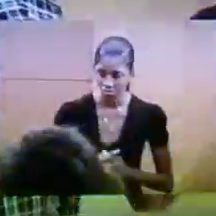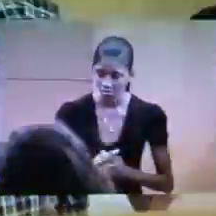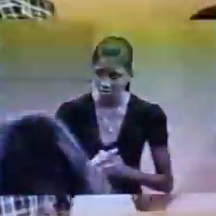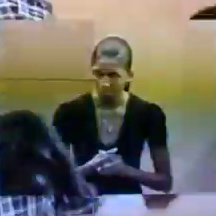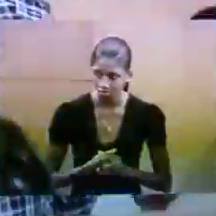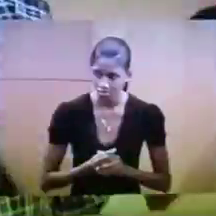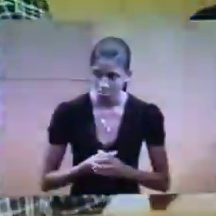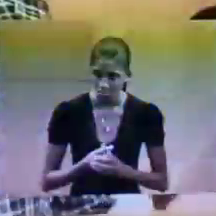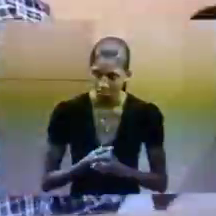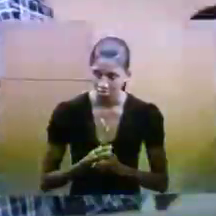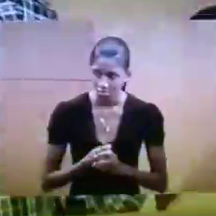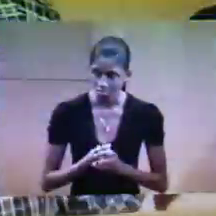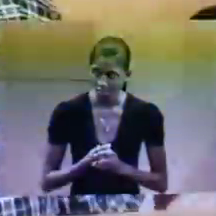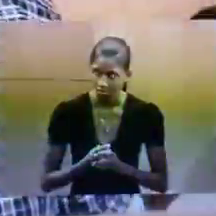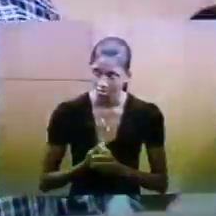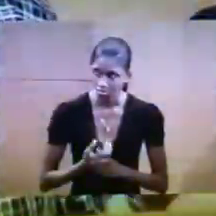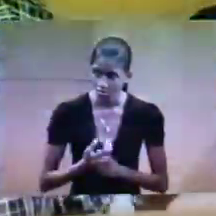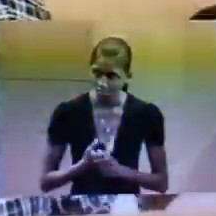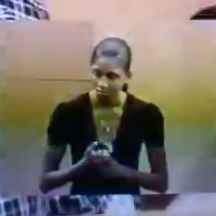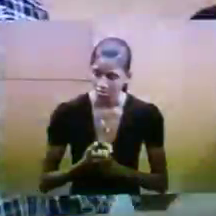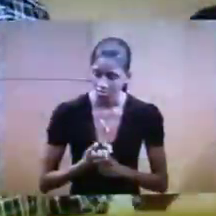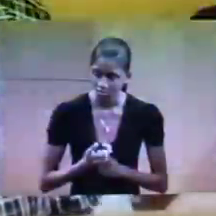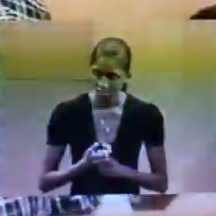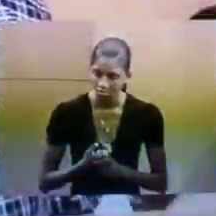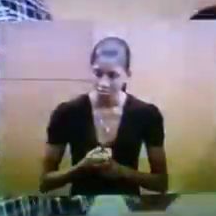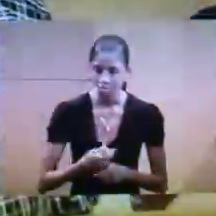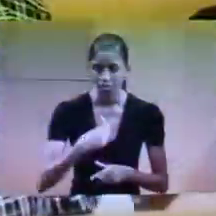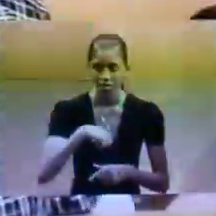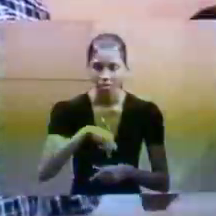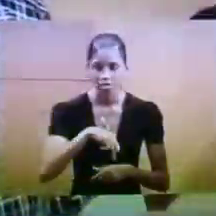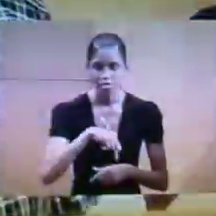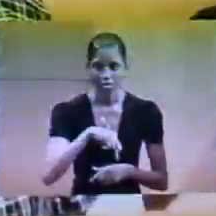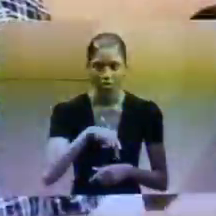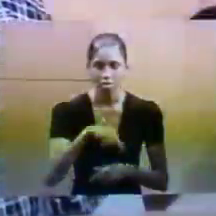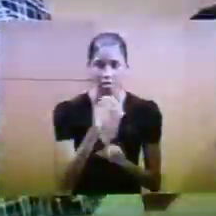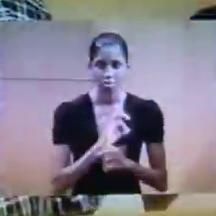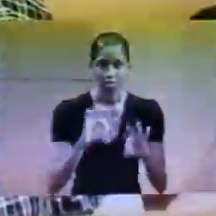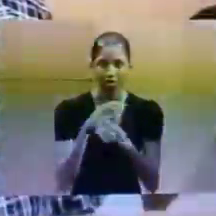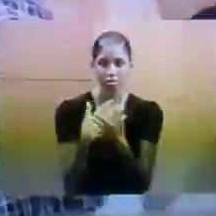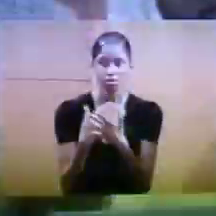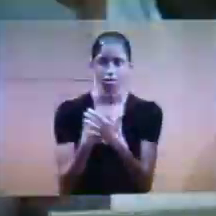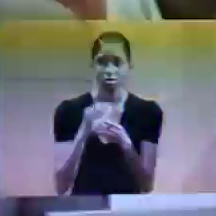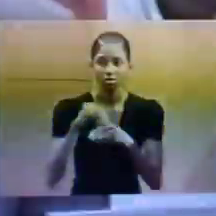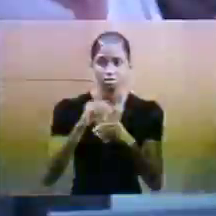Et nous ne voyons pas, nous n'avons pas entendu parler de ça dans votre réponse. D'accord.